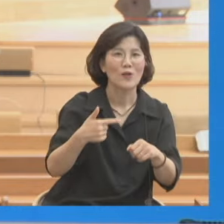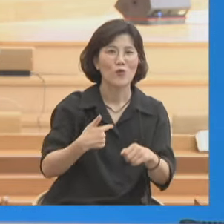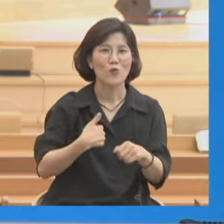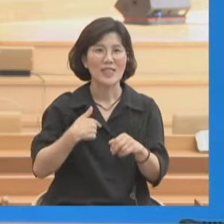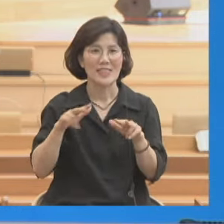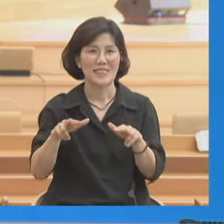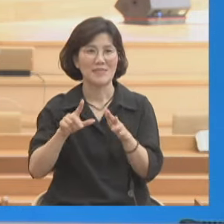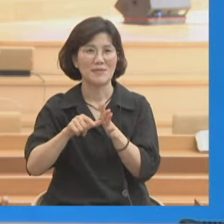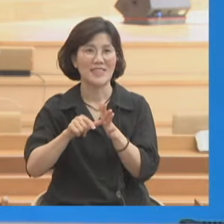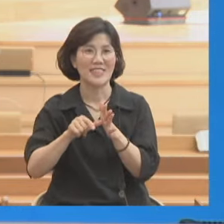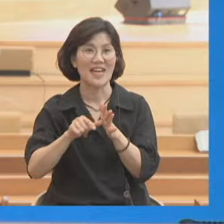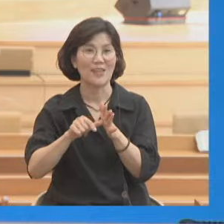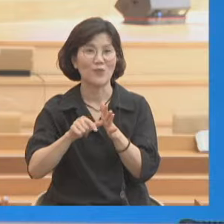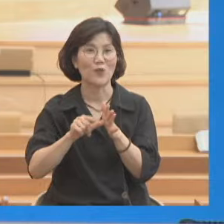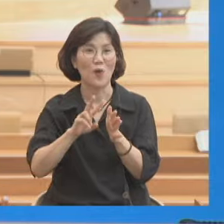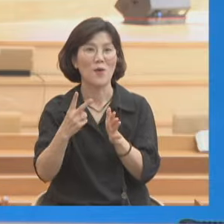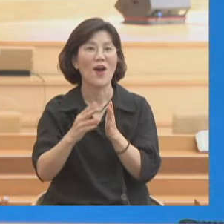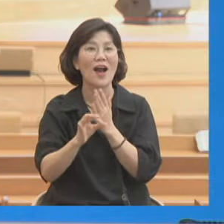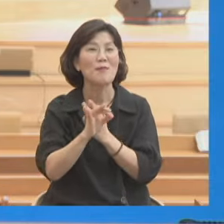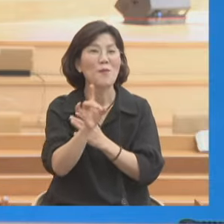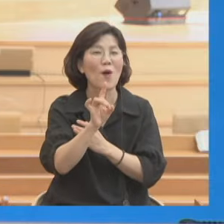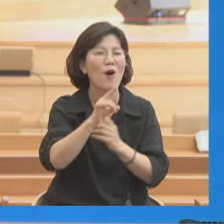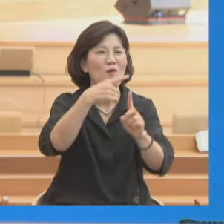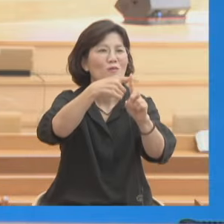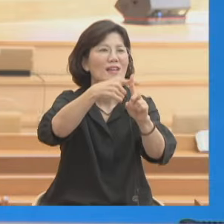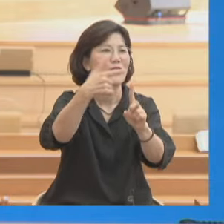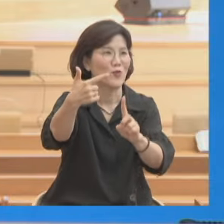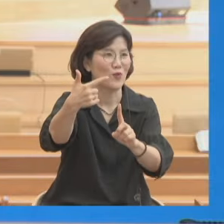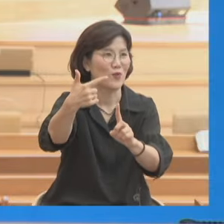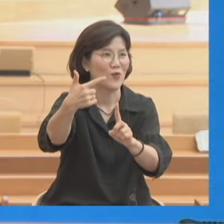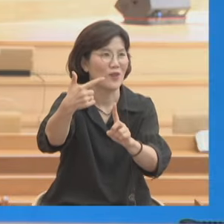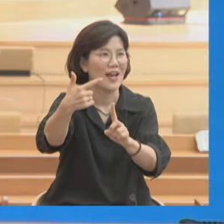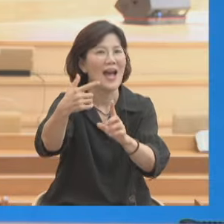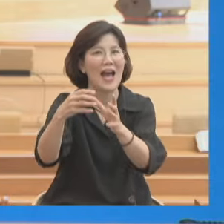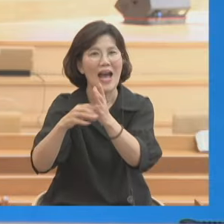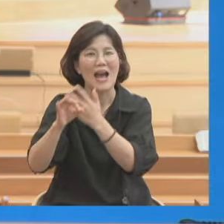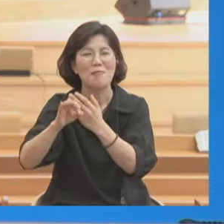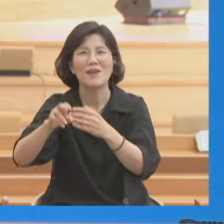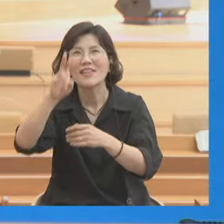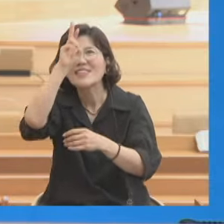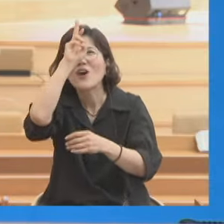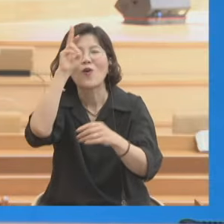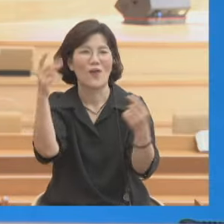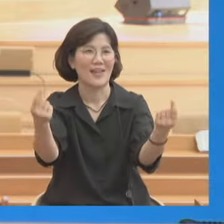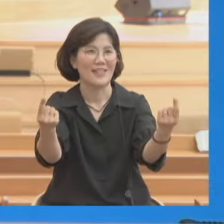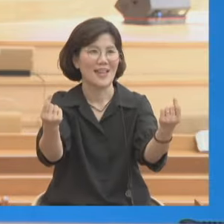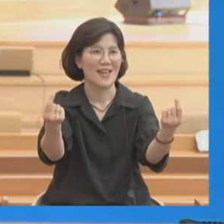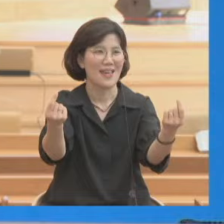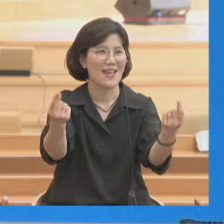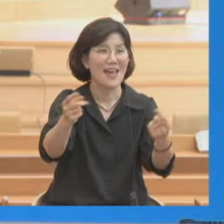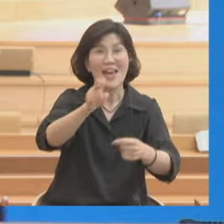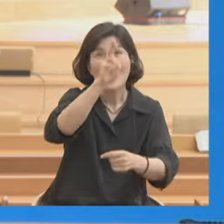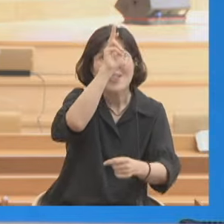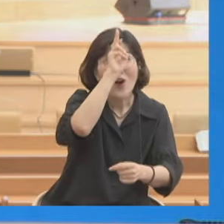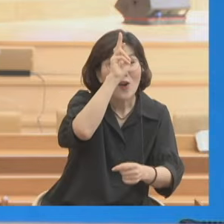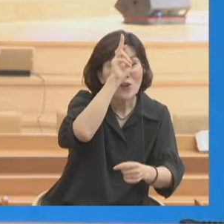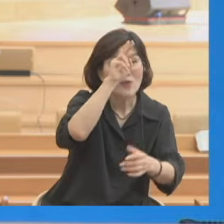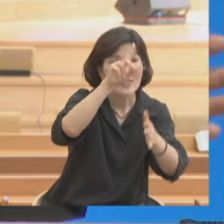뭐냐면, 거기다 6을 더하는 거예요. 그러면 어떻게 됩니까? 오늘날의 시간으로 12시가 되어지죠. 12시